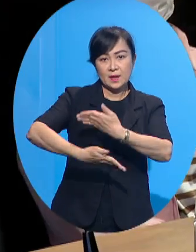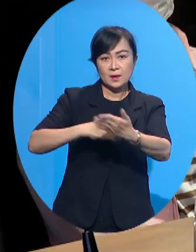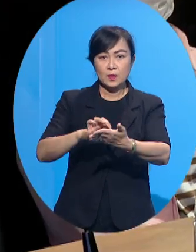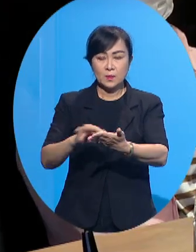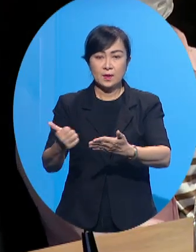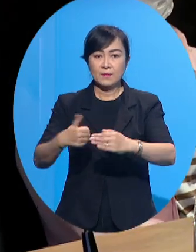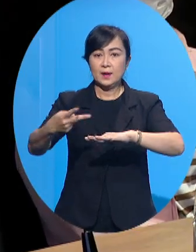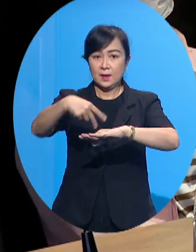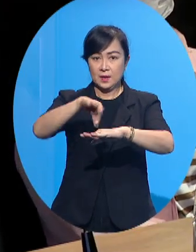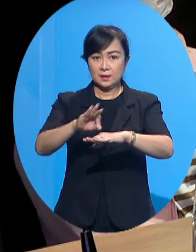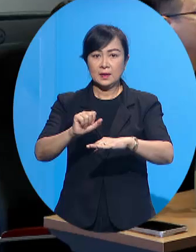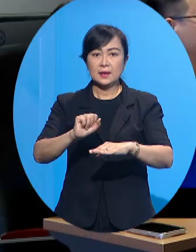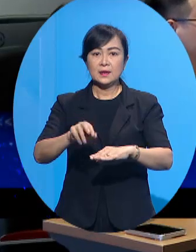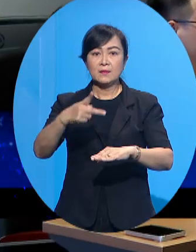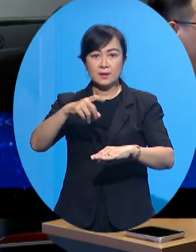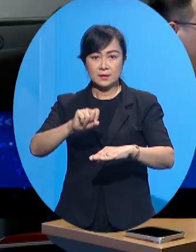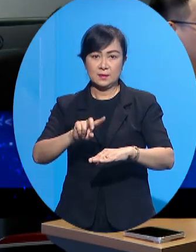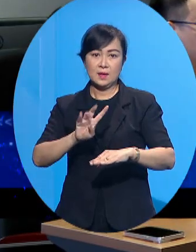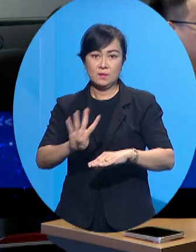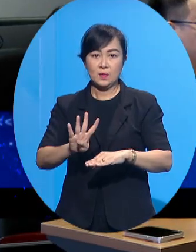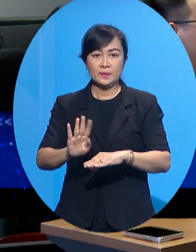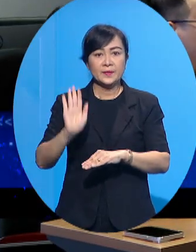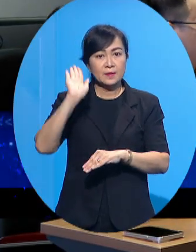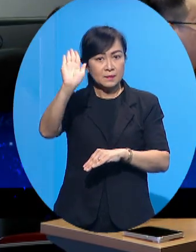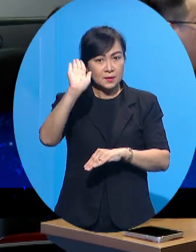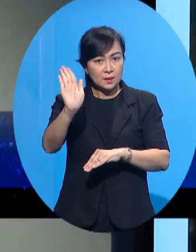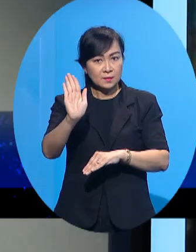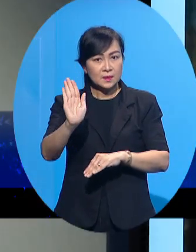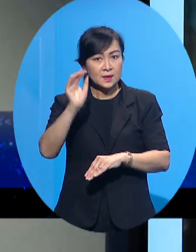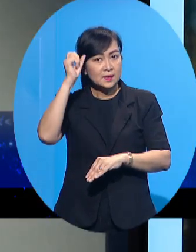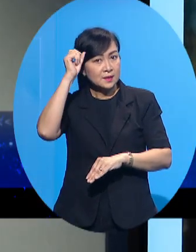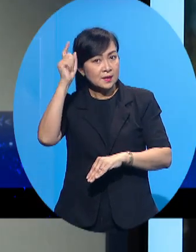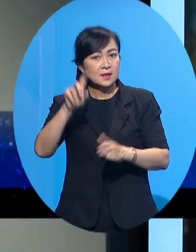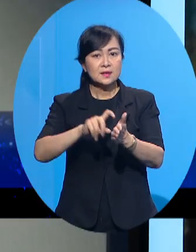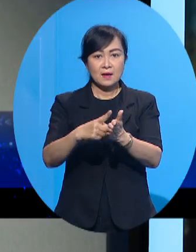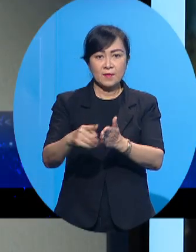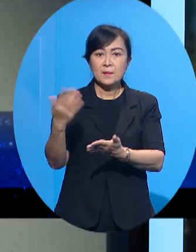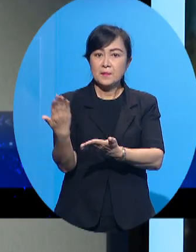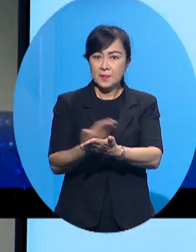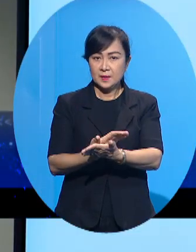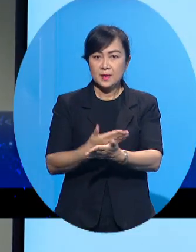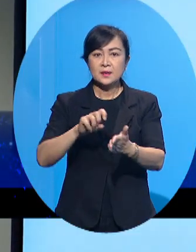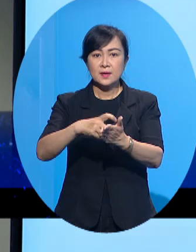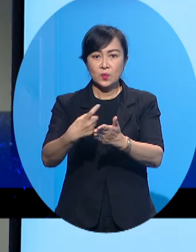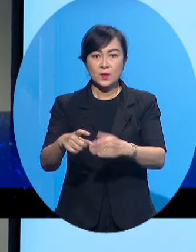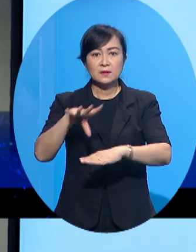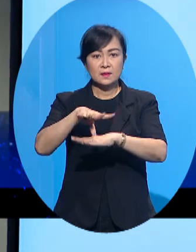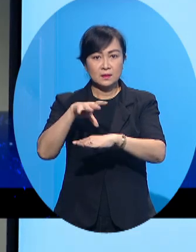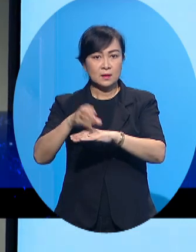công nghệ và nghệ thuật, Artex Fusion 2024 tạo tiền đề cho những sáng kiến và giải pháp mới, góp phần